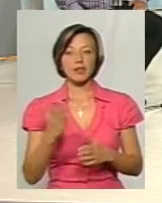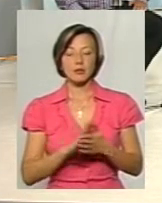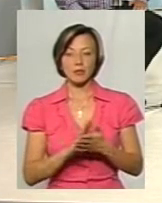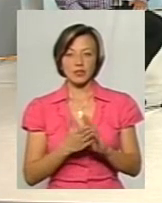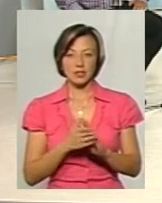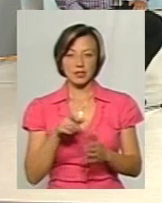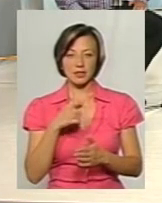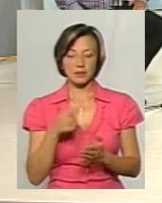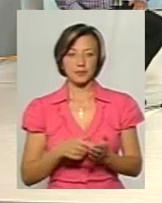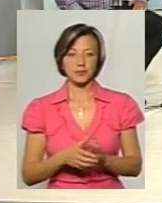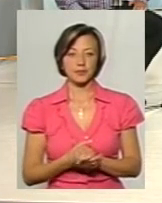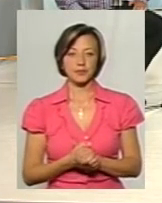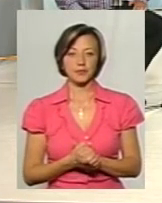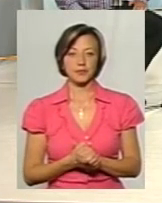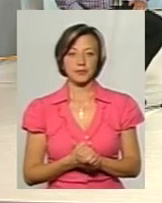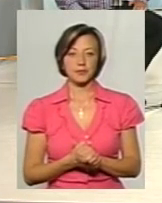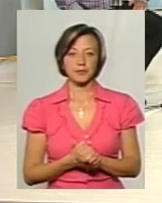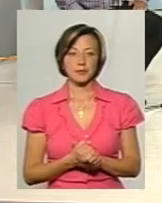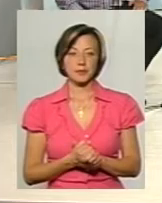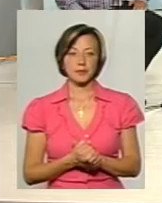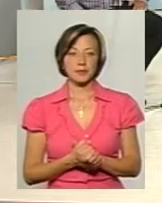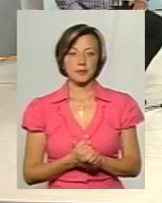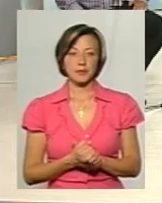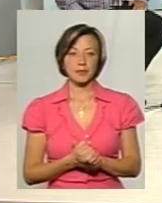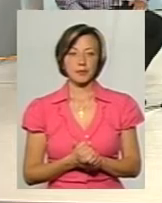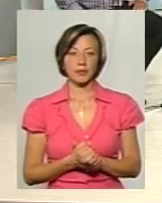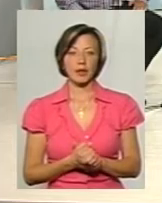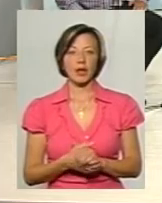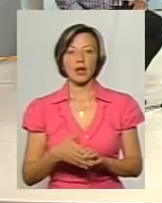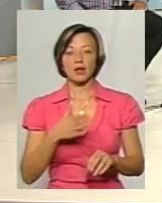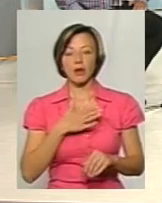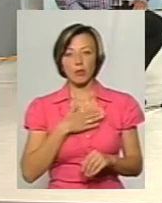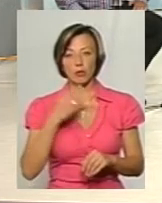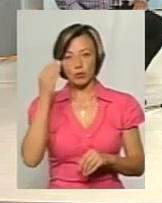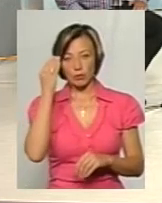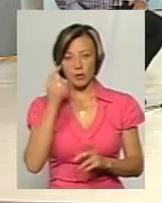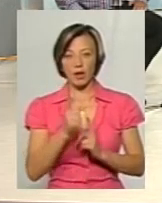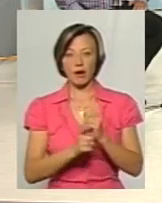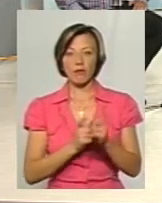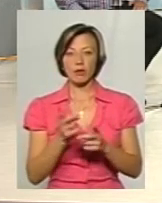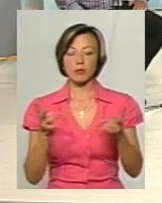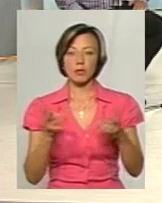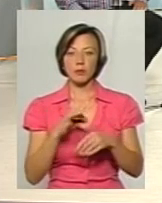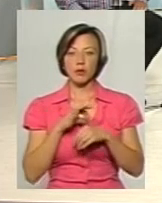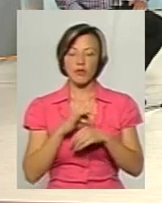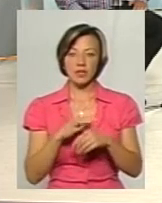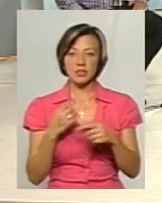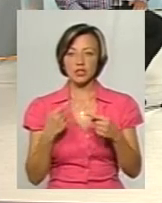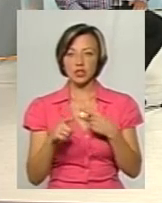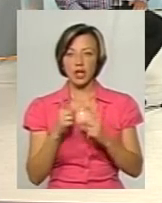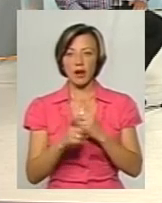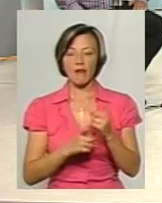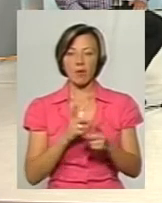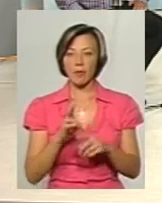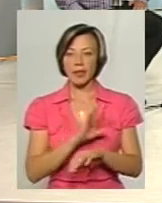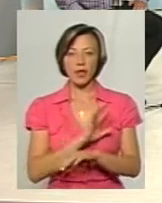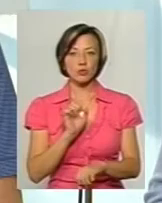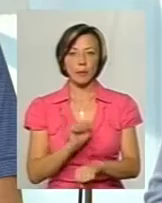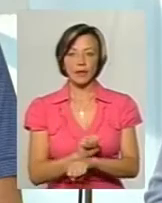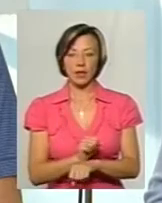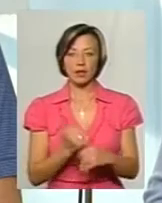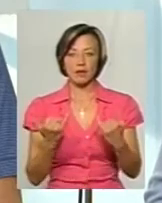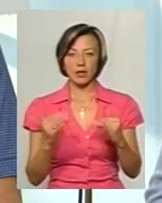яка? На мою думку, напевно, частково реформи деякі необхідно все-таки провести, а інші реформи не зупиняти. В даному випадку